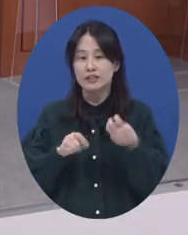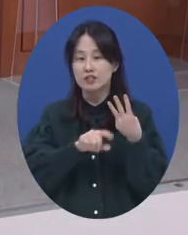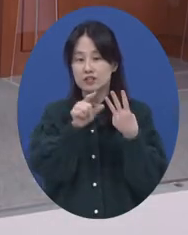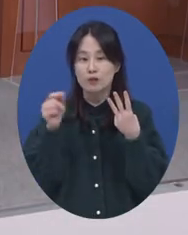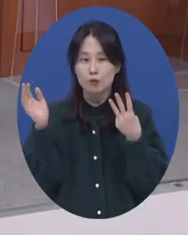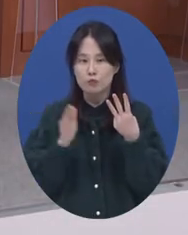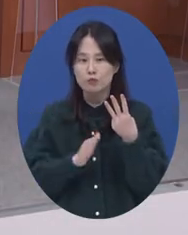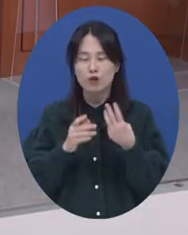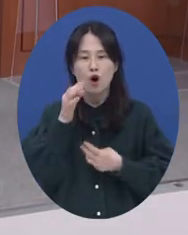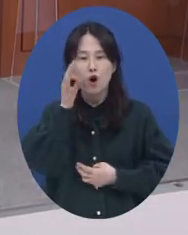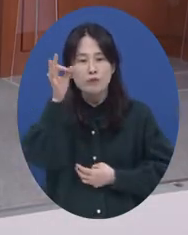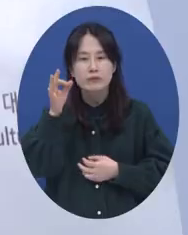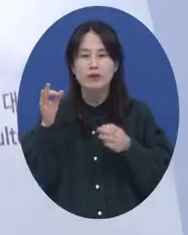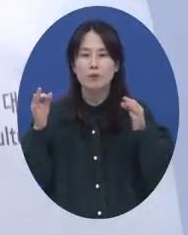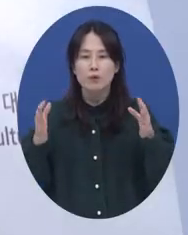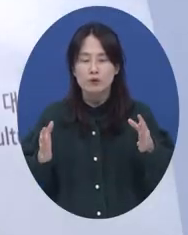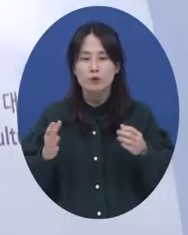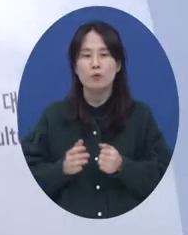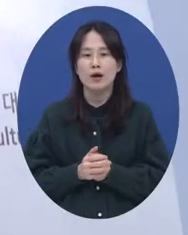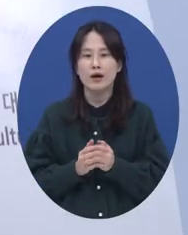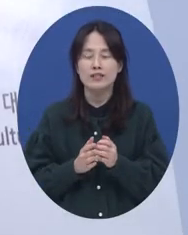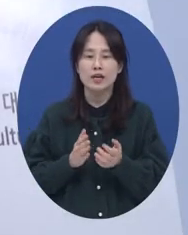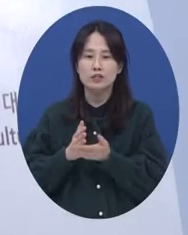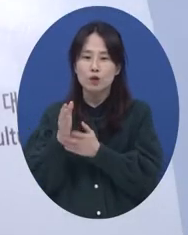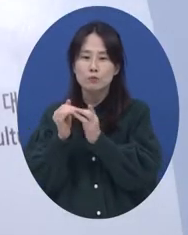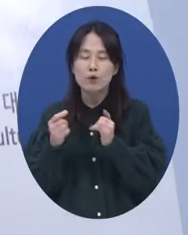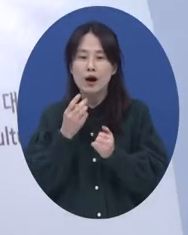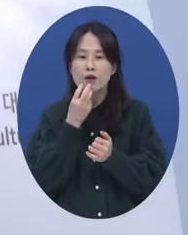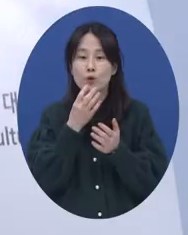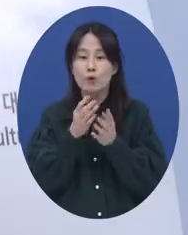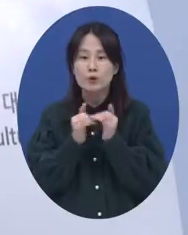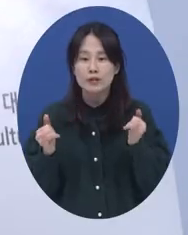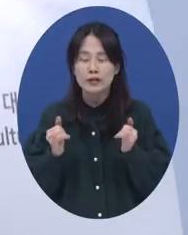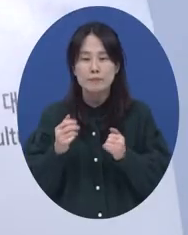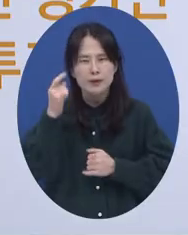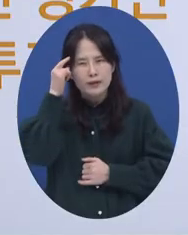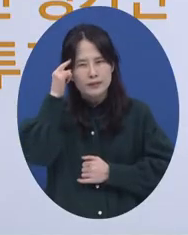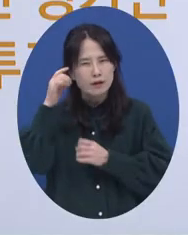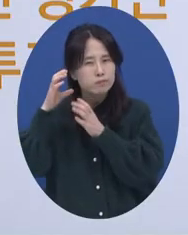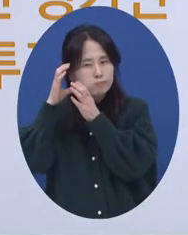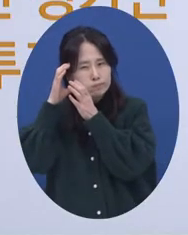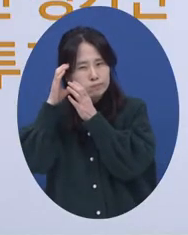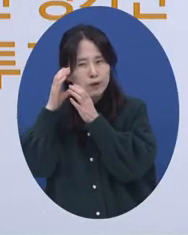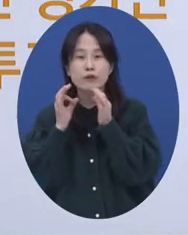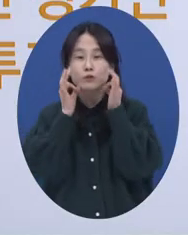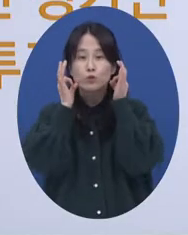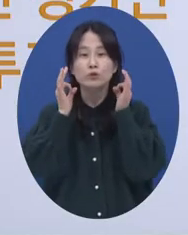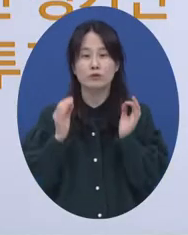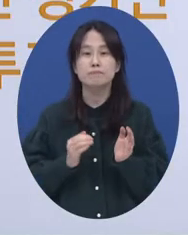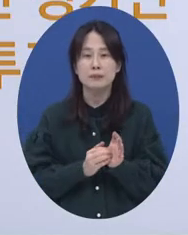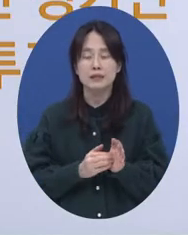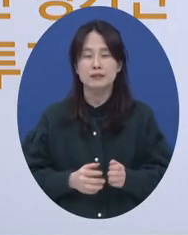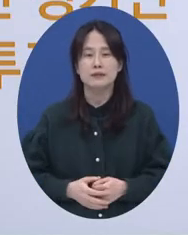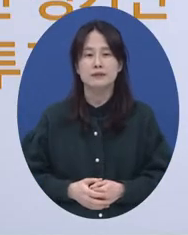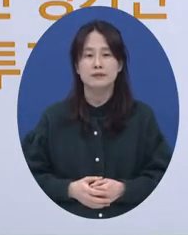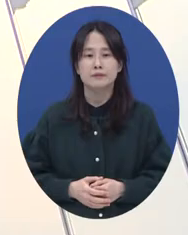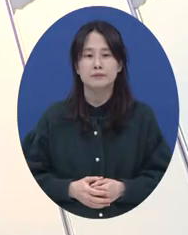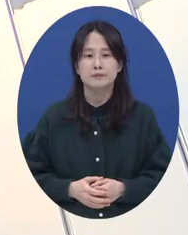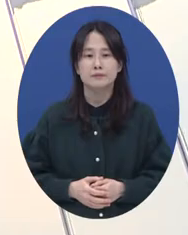3월부터 약 10개월간 도민과 전문가의 의견을 폭넓게 청취하고자 노력했다고